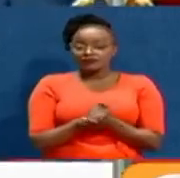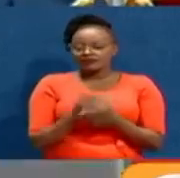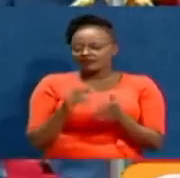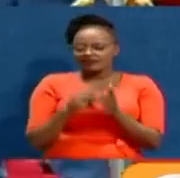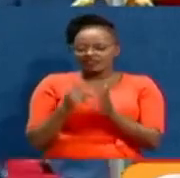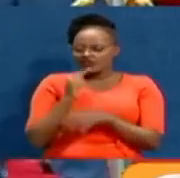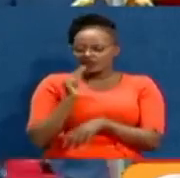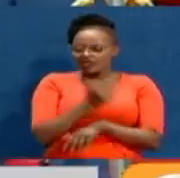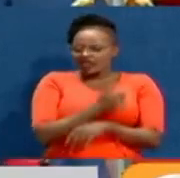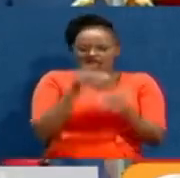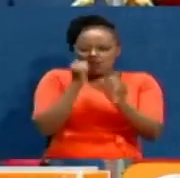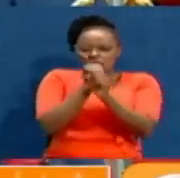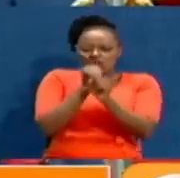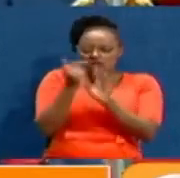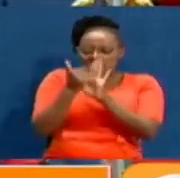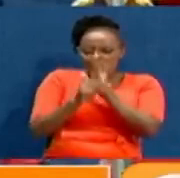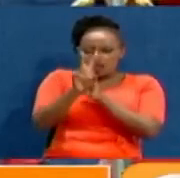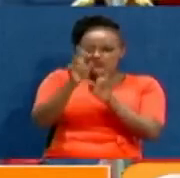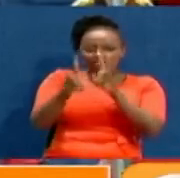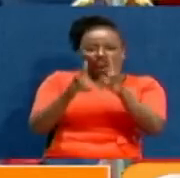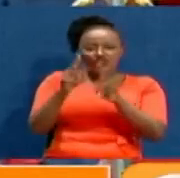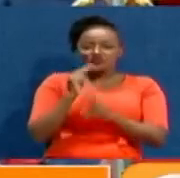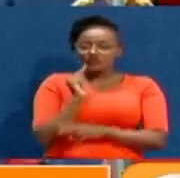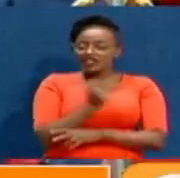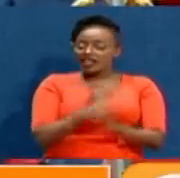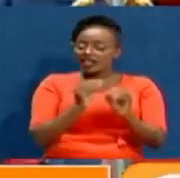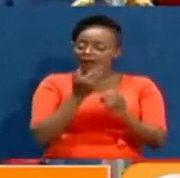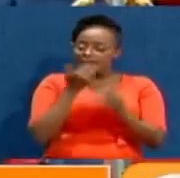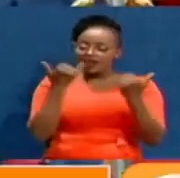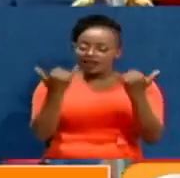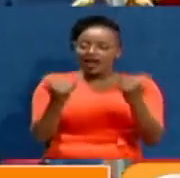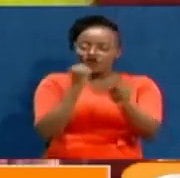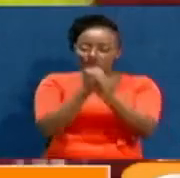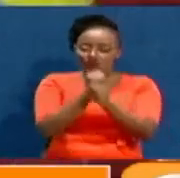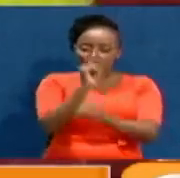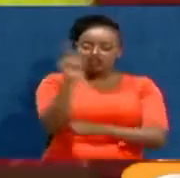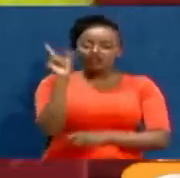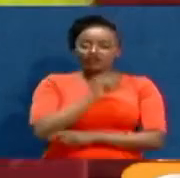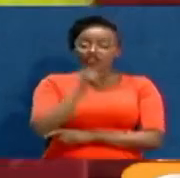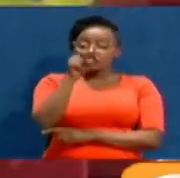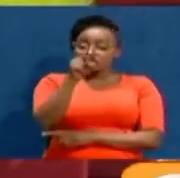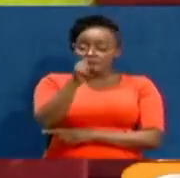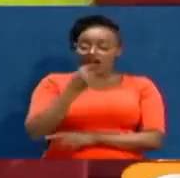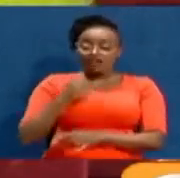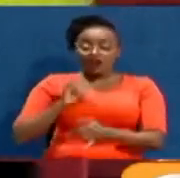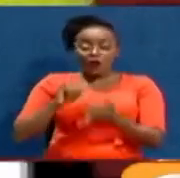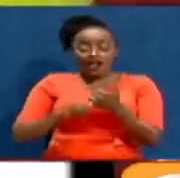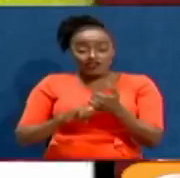Hapana ambia sisi vile mtafanya 2022. Sasa hivi fanyeni hiyo, sasa mbunulize kwanza. Wewe umekuwa na